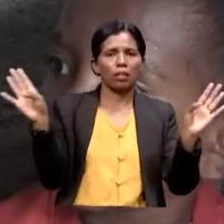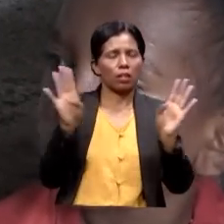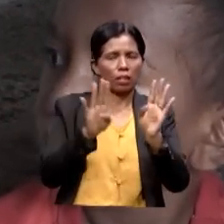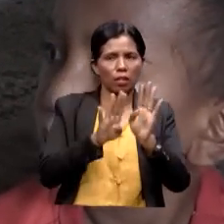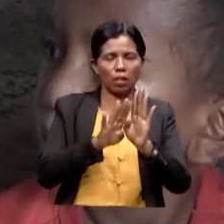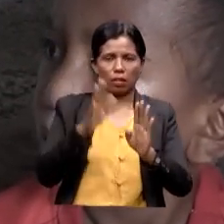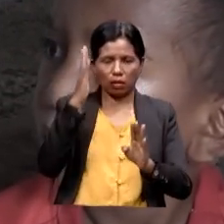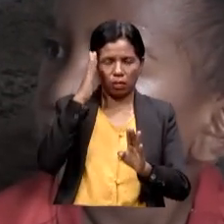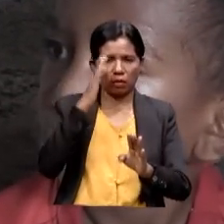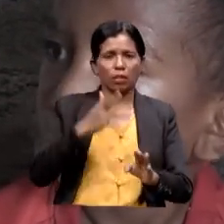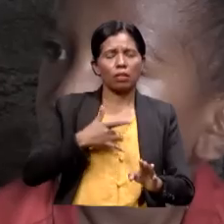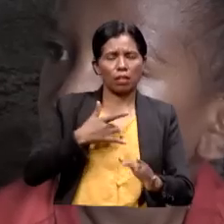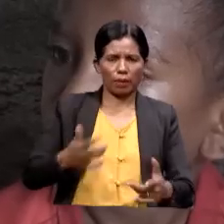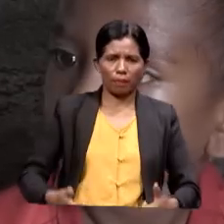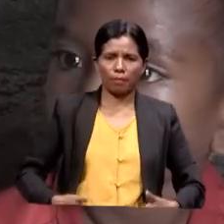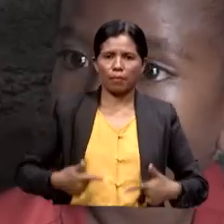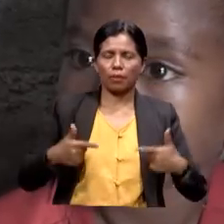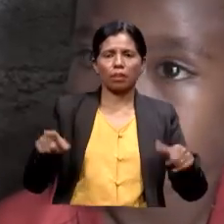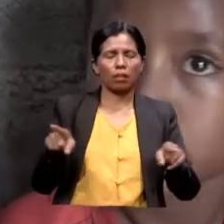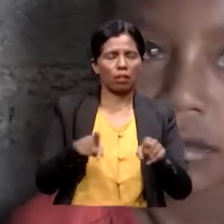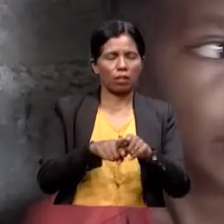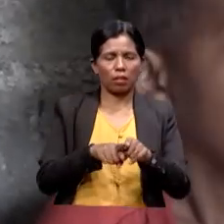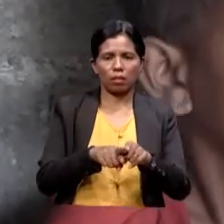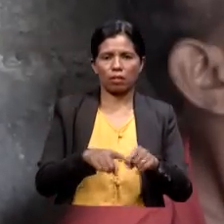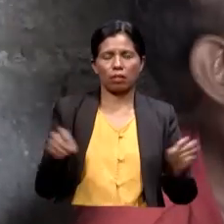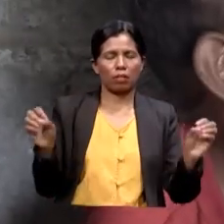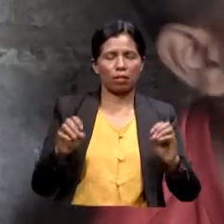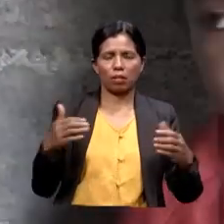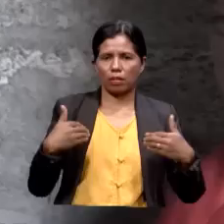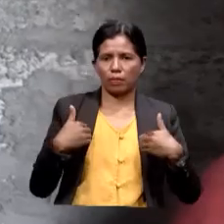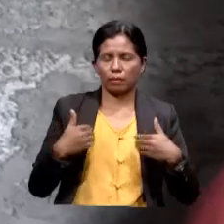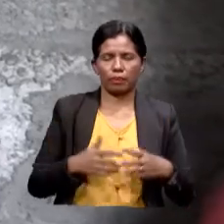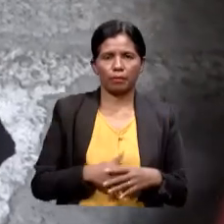saun. Sinti Morris hanesan la valeona.